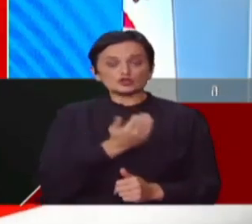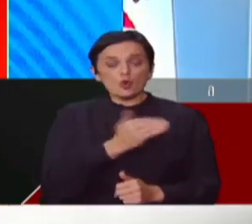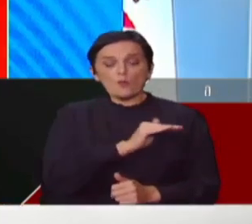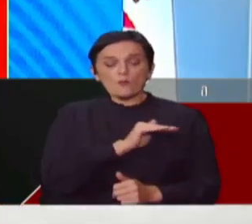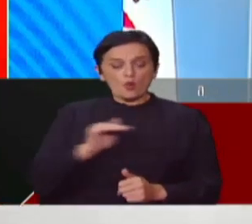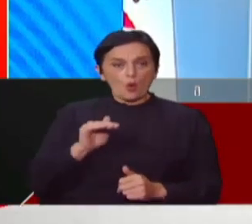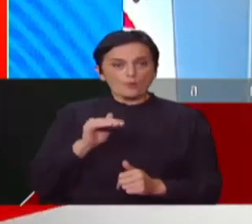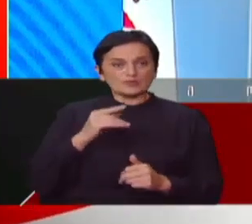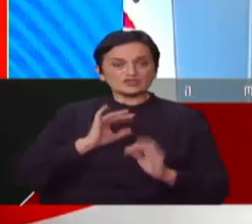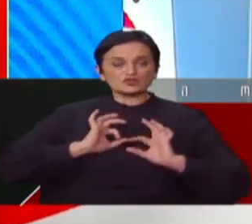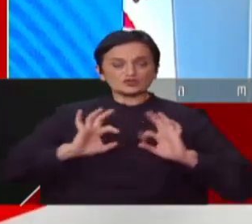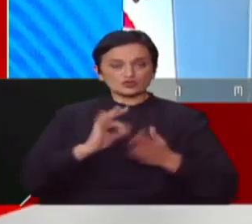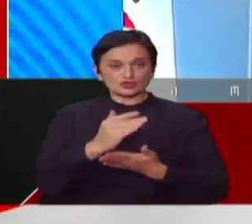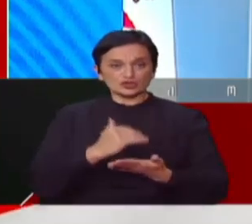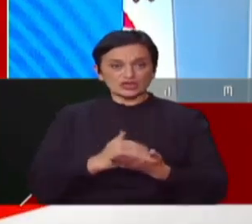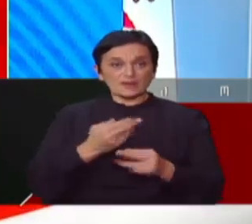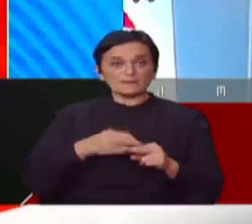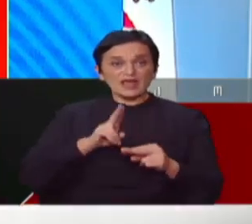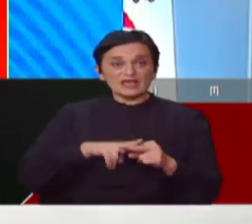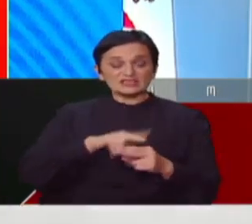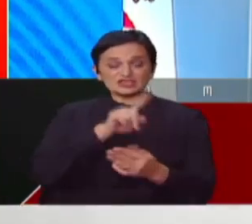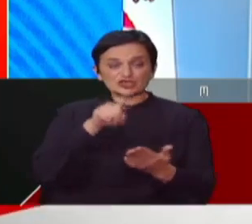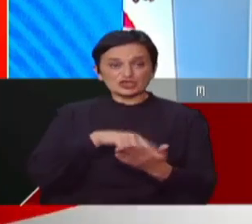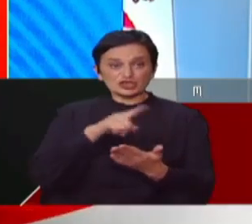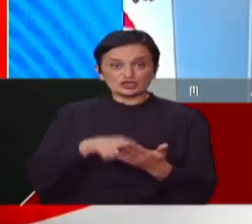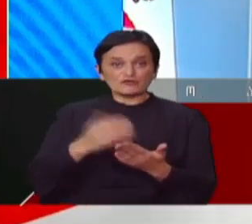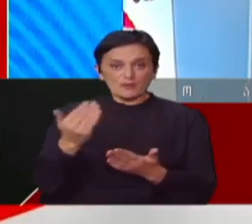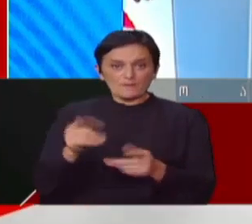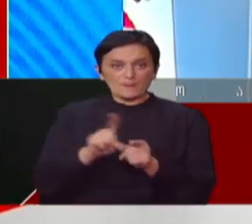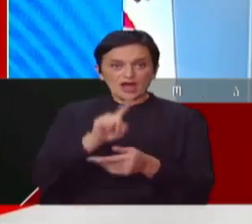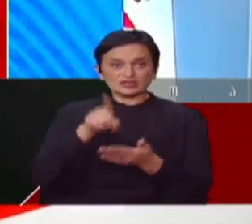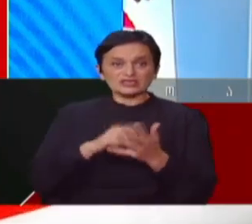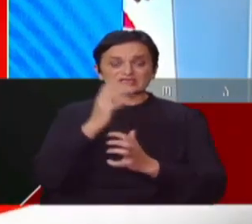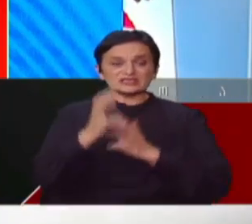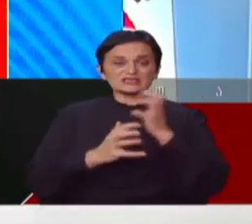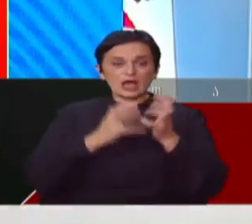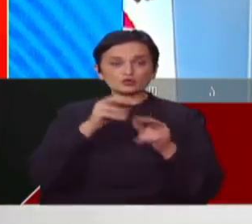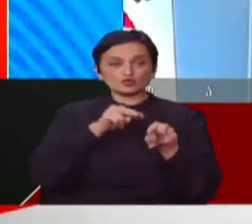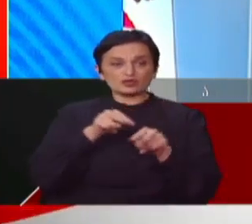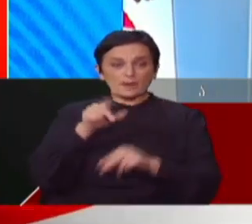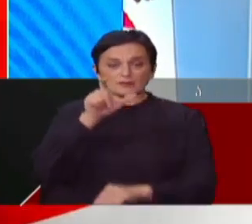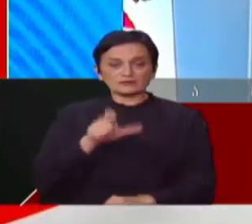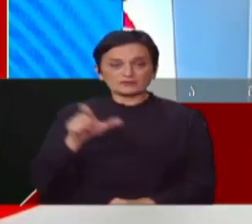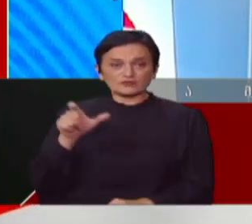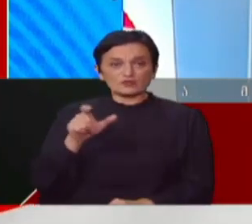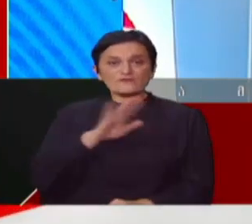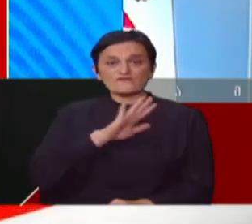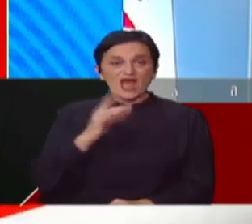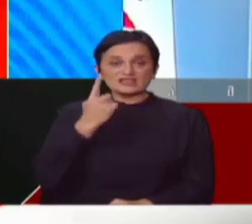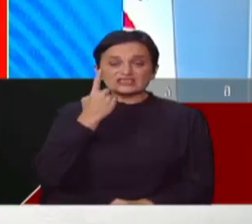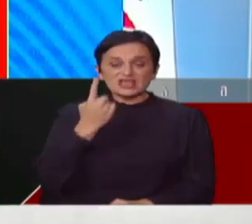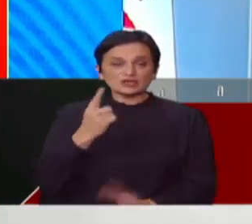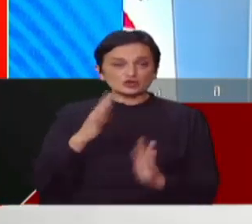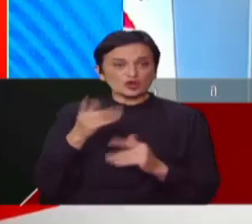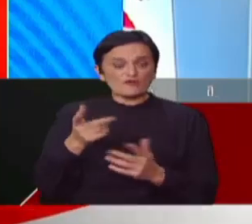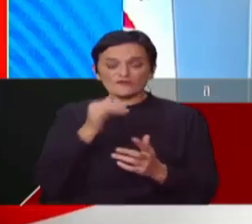гамоцхадабул шедегебс. Эс китхоби мерамдадац вици мат таусвес асове саартешорисо дамкуроблебма, да верцерт шемтхуаши